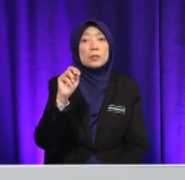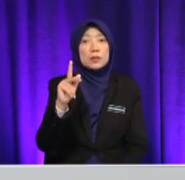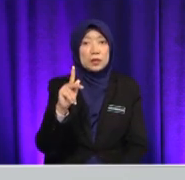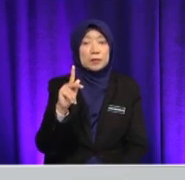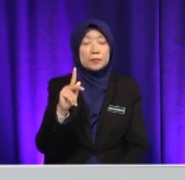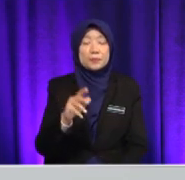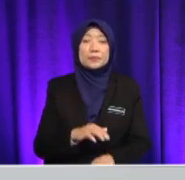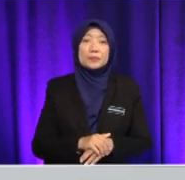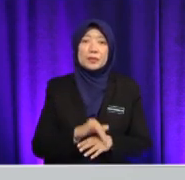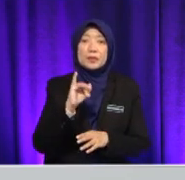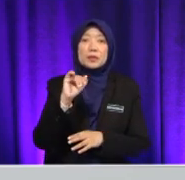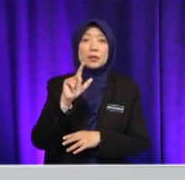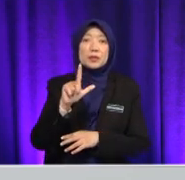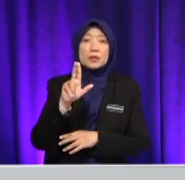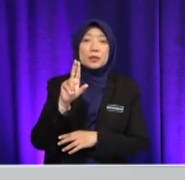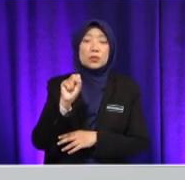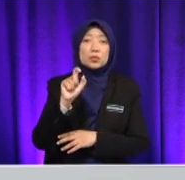ilustrasi dalam menggunakan